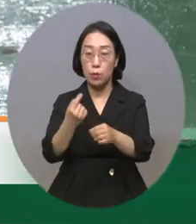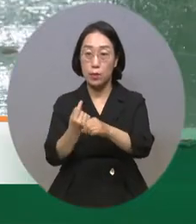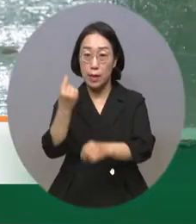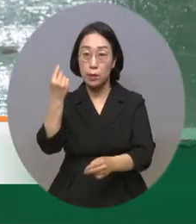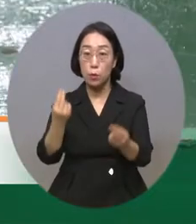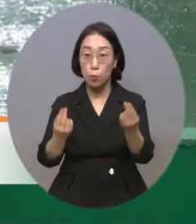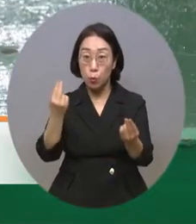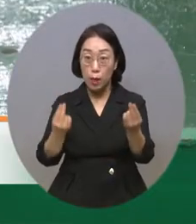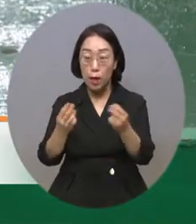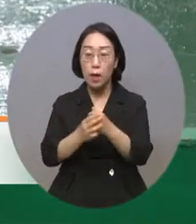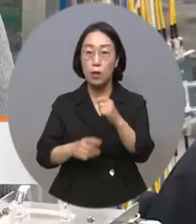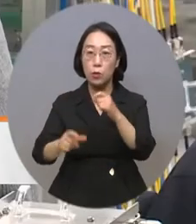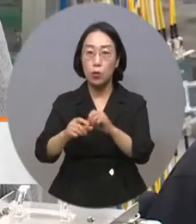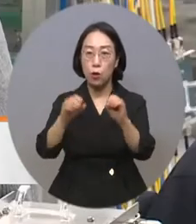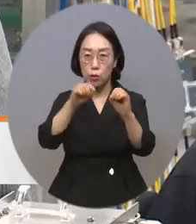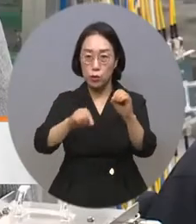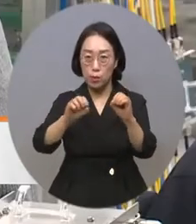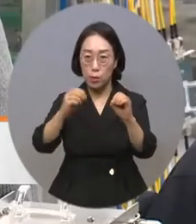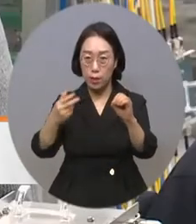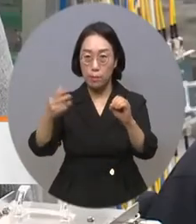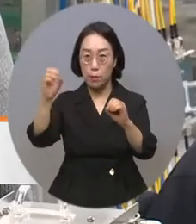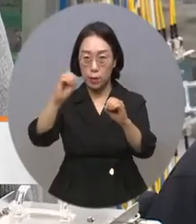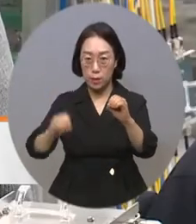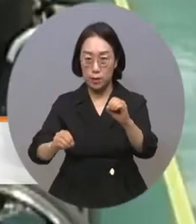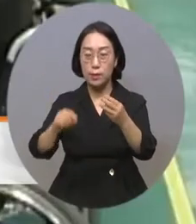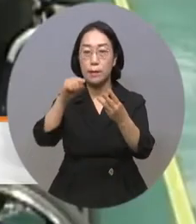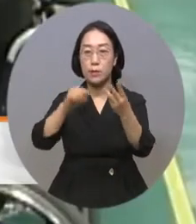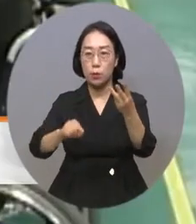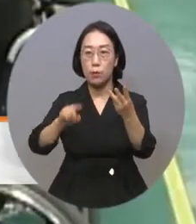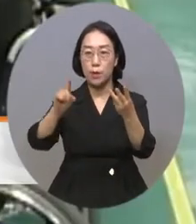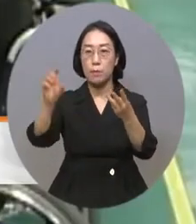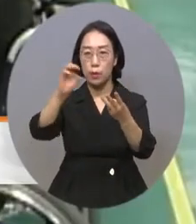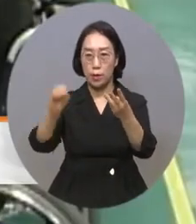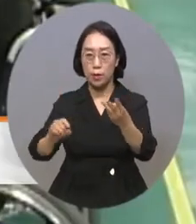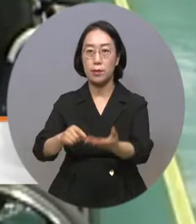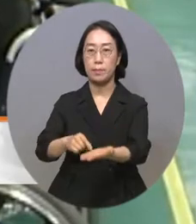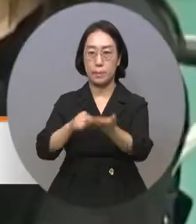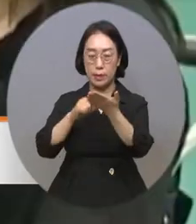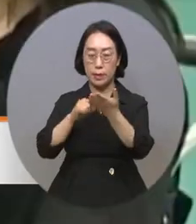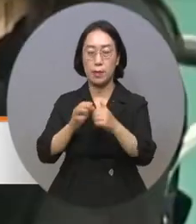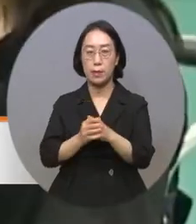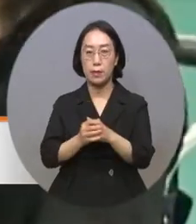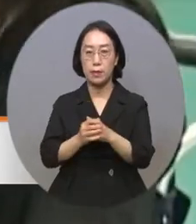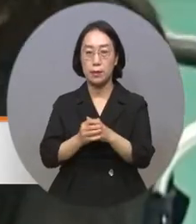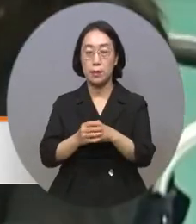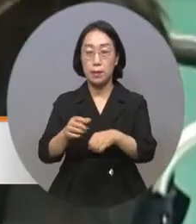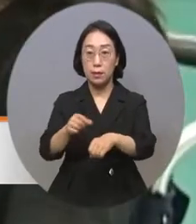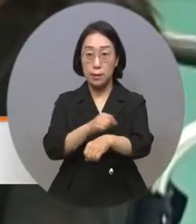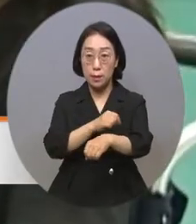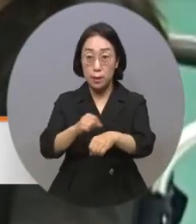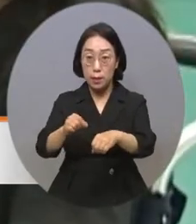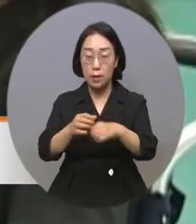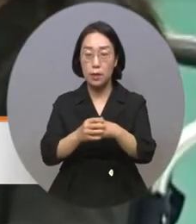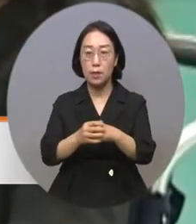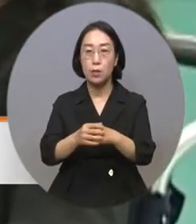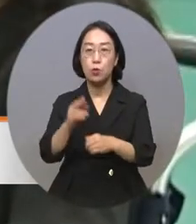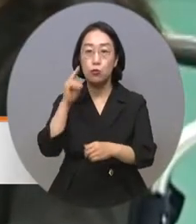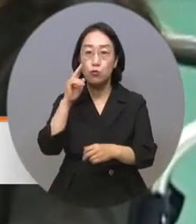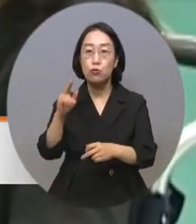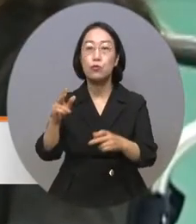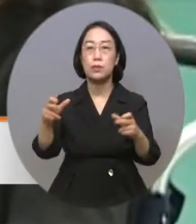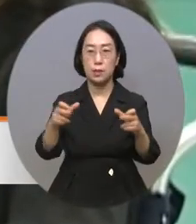0.02% 증가한 3.1% 로 나타났습니다 특히 전 부문에서 중증